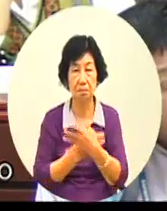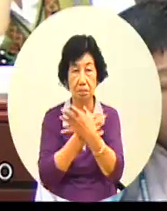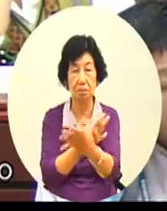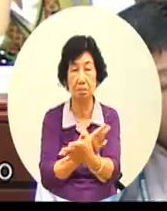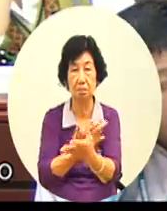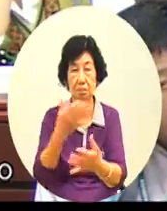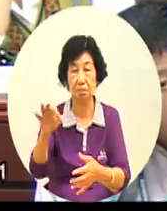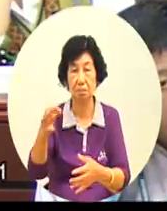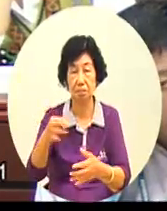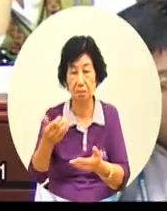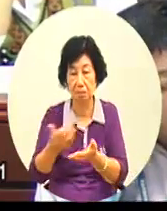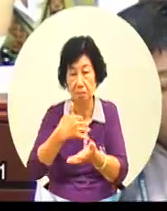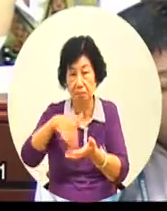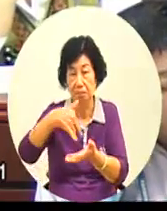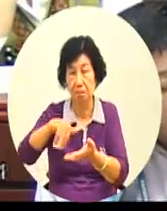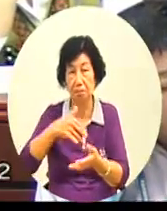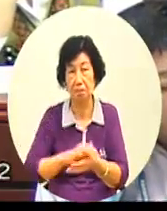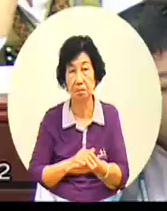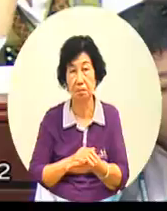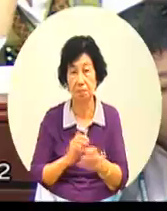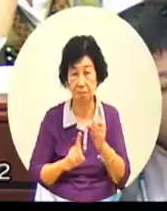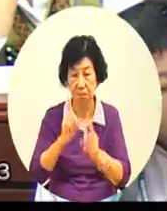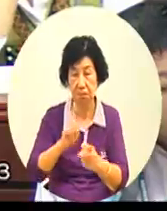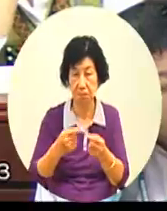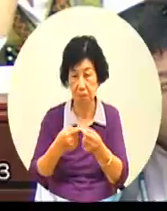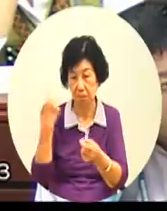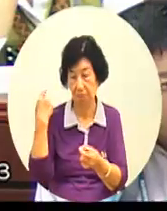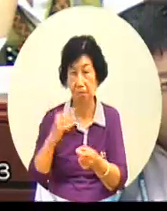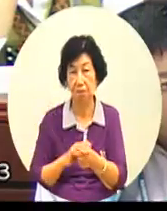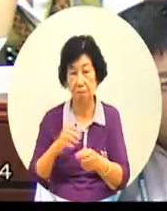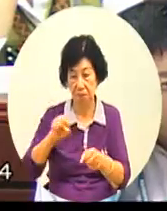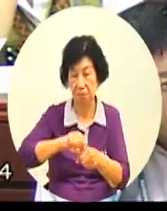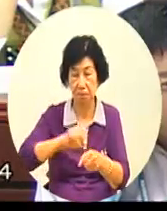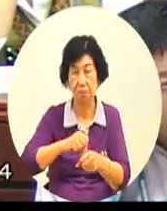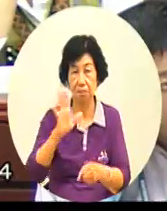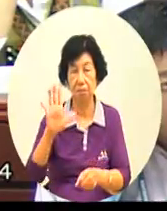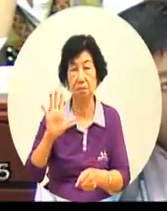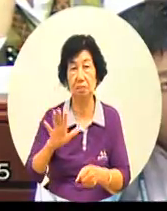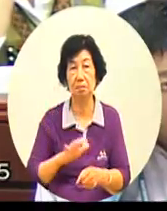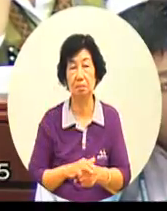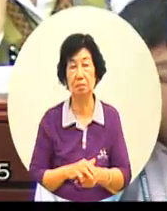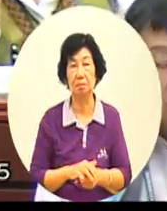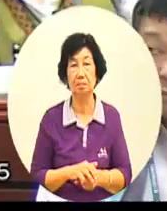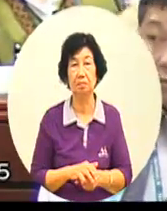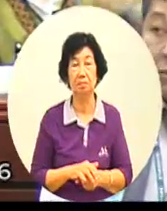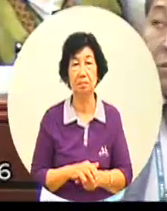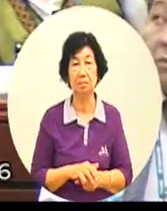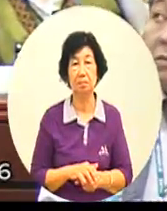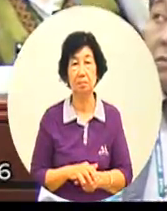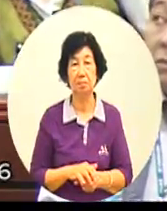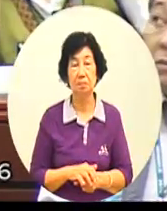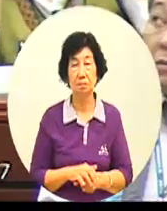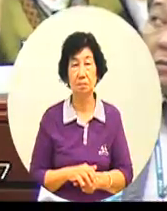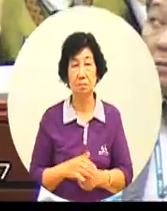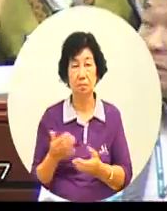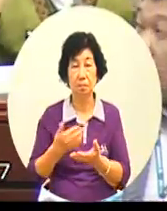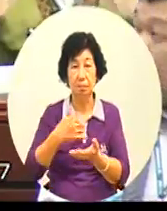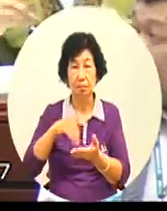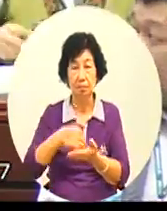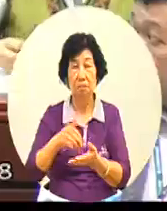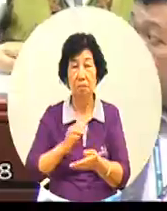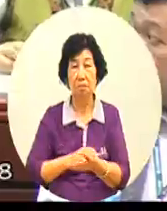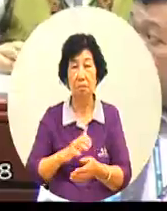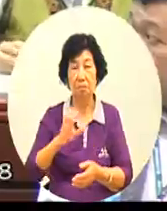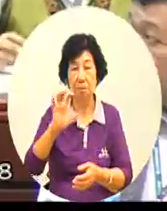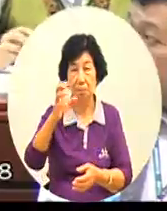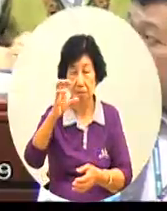预算呢，相较于去年，我们其实有增加，所以我们今年是有编列90万了。那